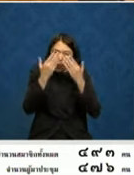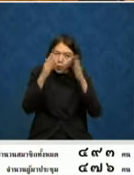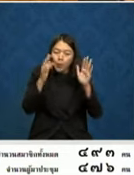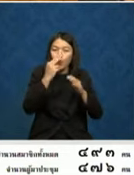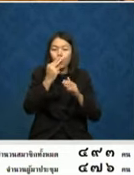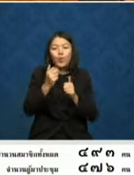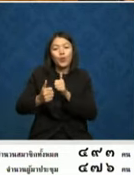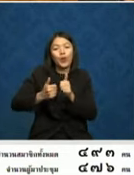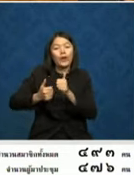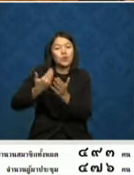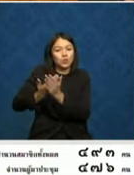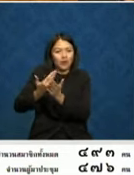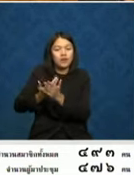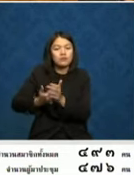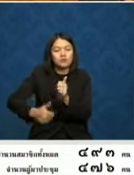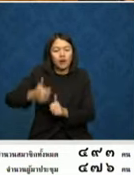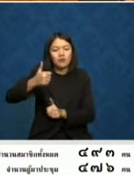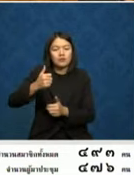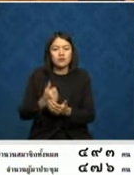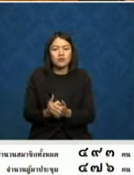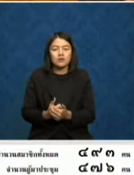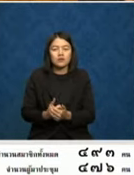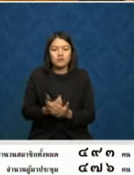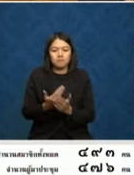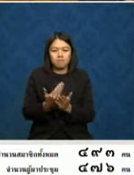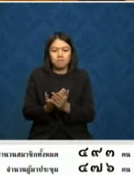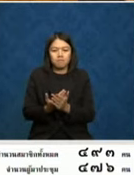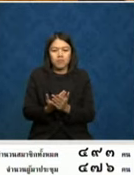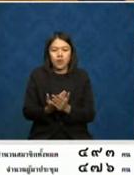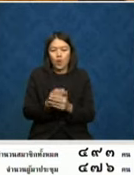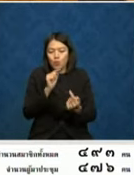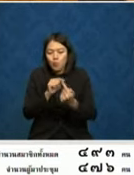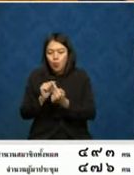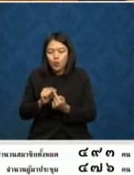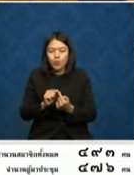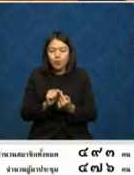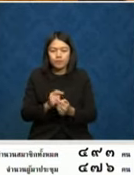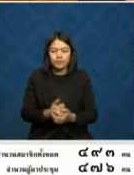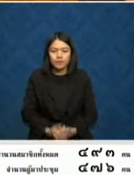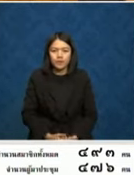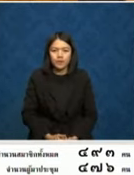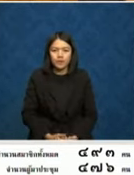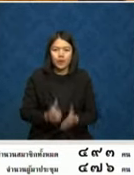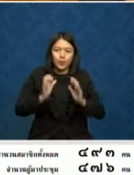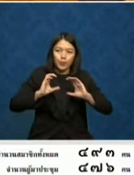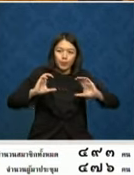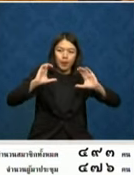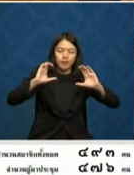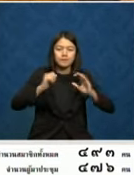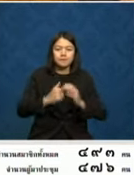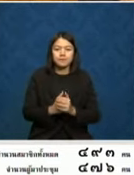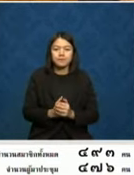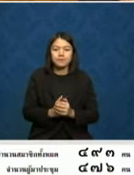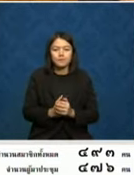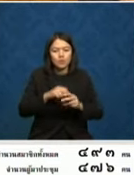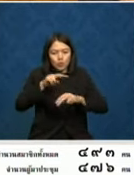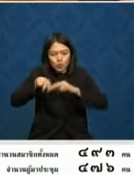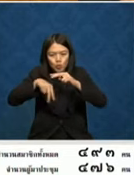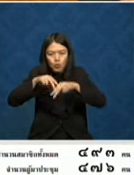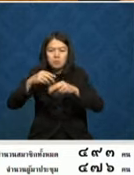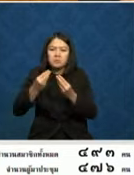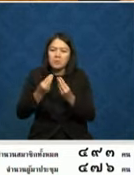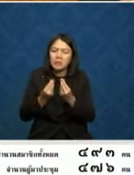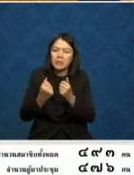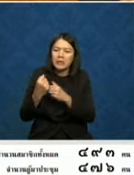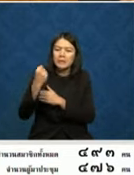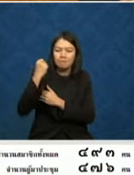ถแข่งขันด้านราคาจนกระทั่งในที่สุดเนี่ยเราจะได้ราคาที่มีความเหมาะสมที่สุดให้กับภาครัฐนะครับตรงนี้มีการตรวจสอบอย่าง